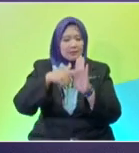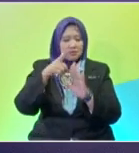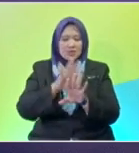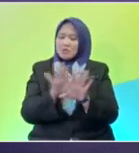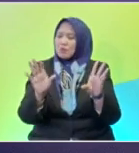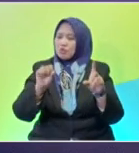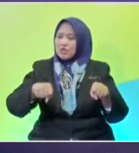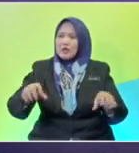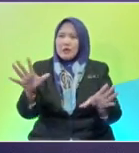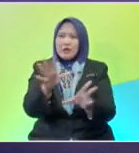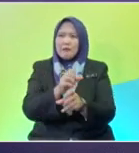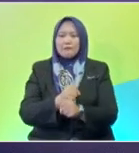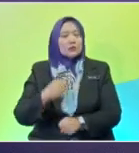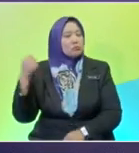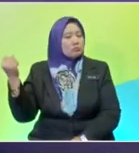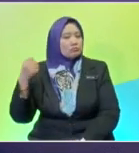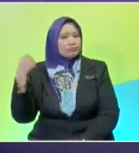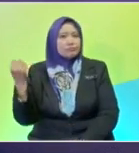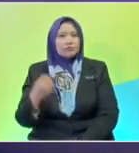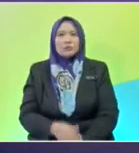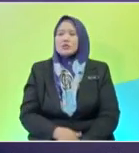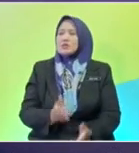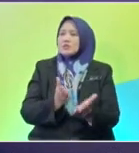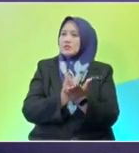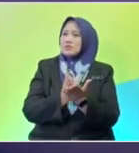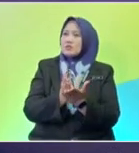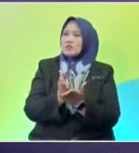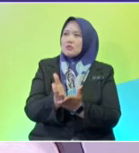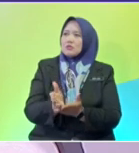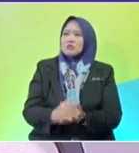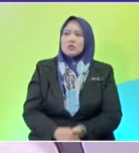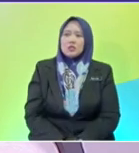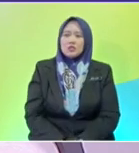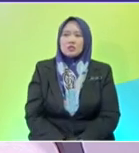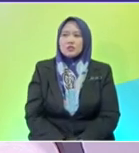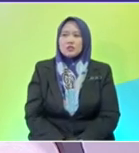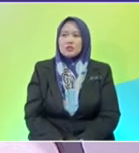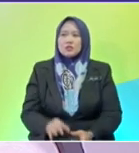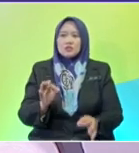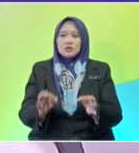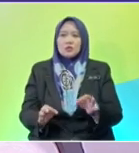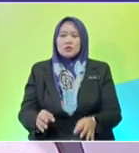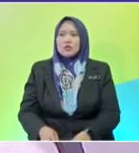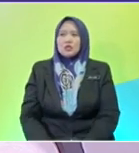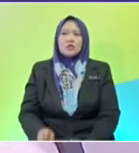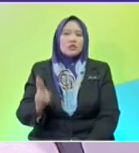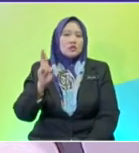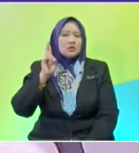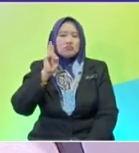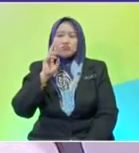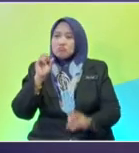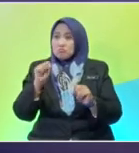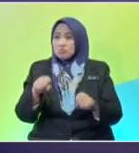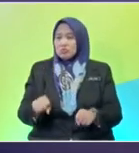baiklah cekku seterusnya apa dia makanya tak sehat depan Riani siku Oke kalau dia boleh sentuh apa yang ada di depan